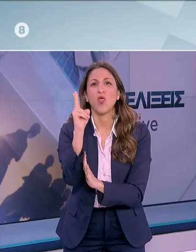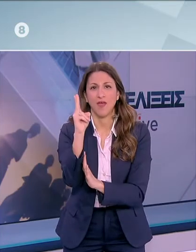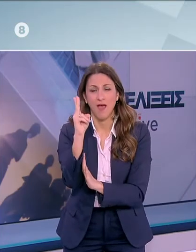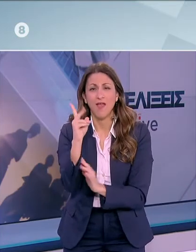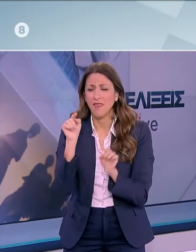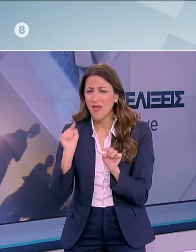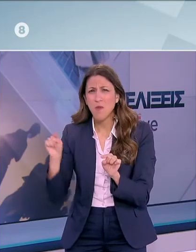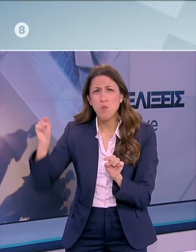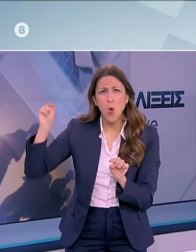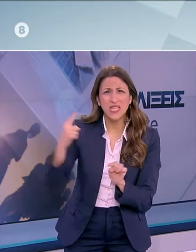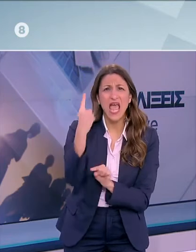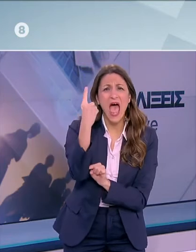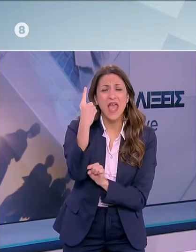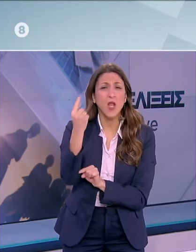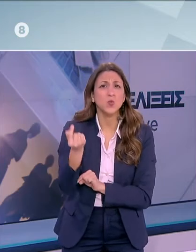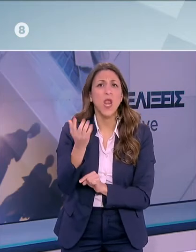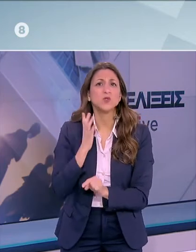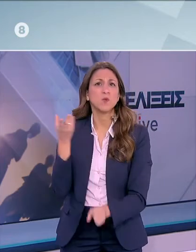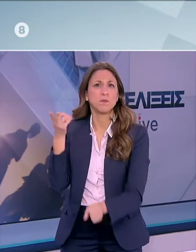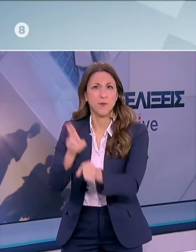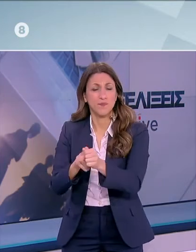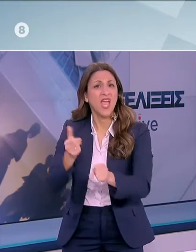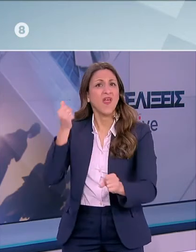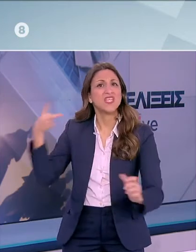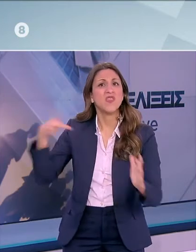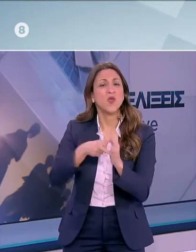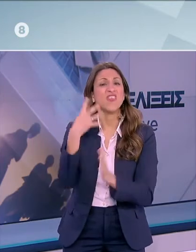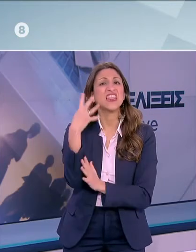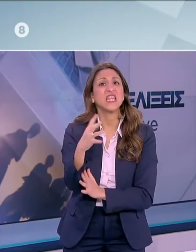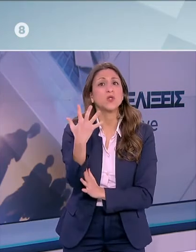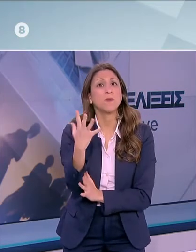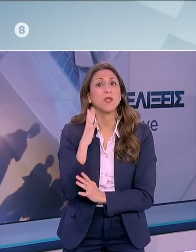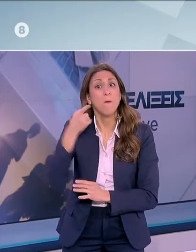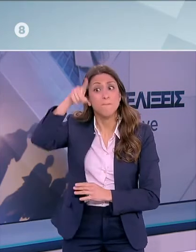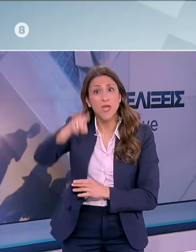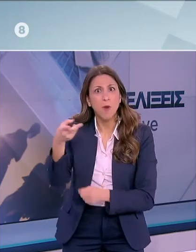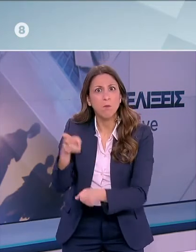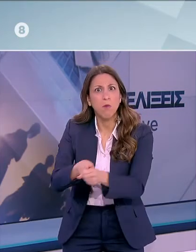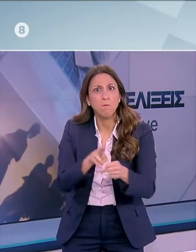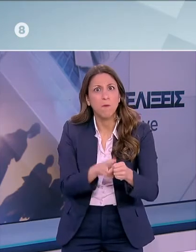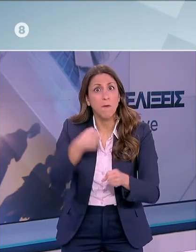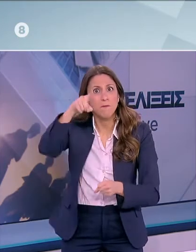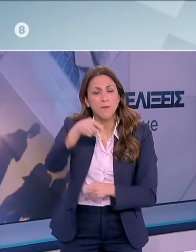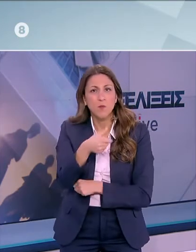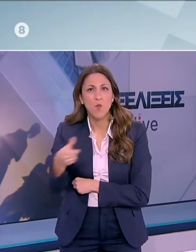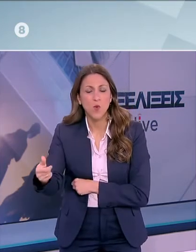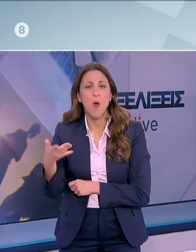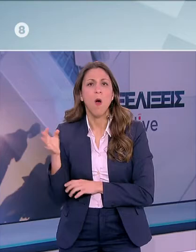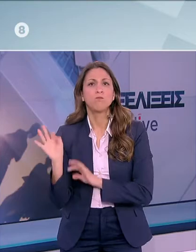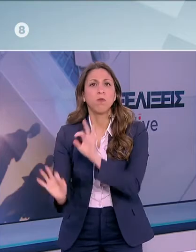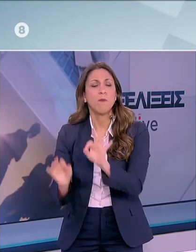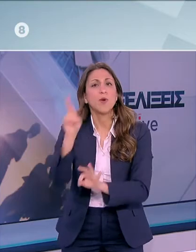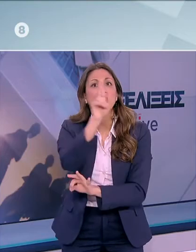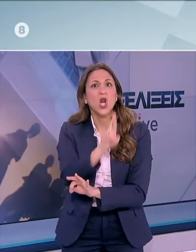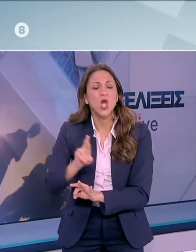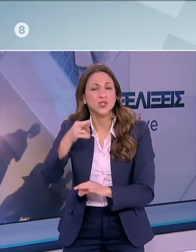κάθε πολιτεία. Χθες καταγράφησαν 2.405 θάνατοι σε μία μέρα. Ο αριθμός των κρουσμάτων στη Ρωσία